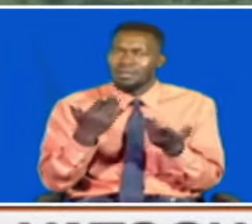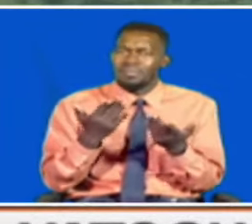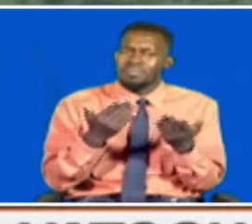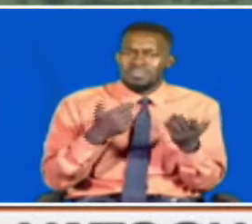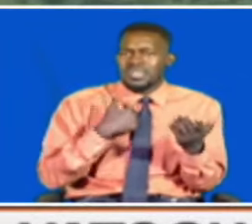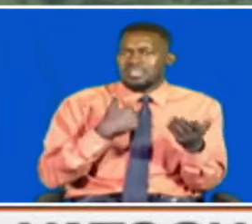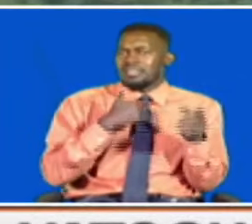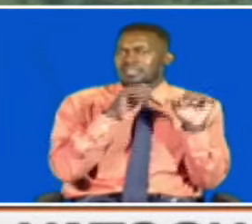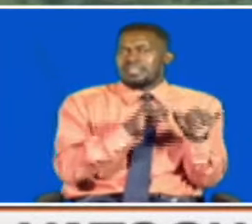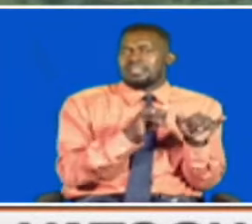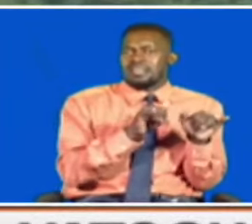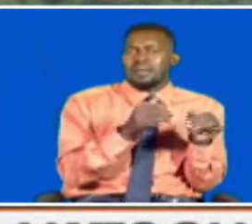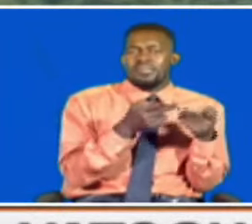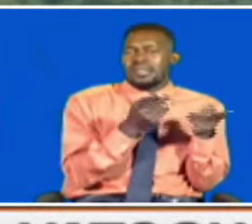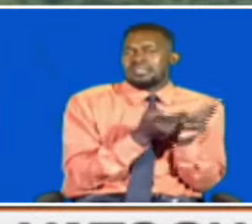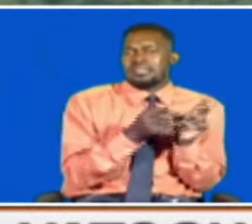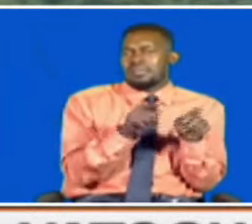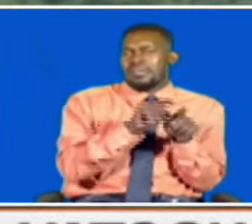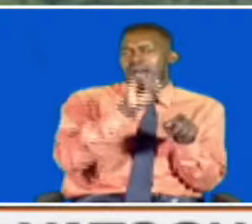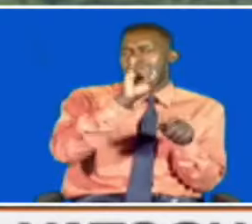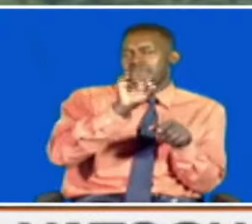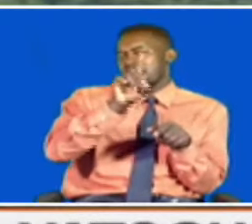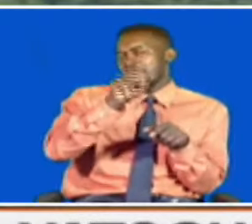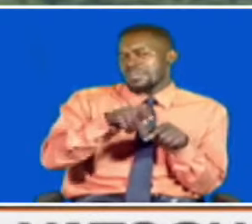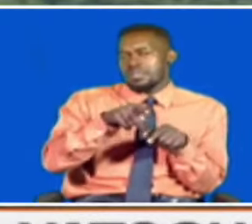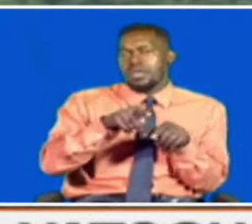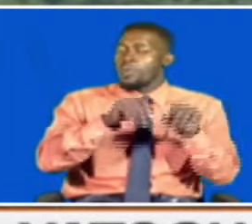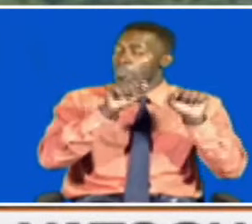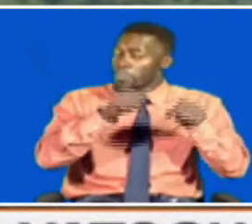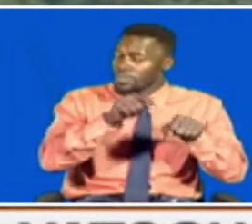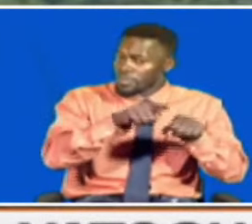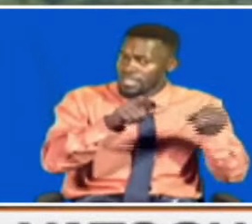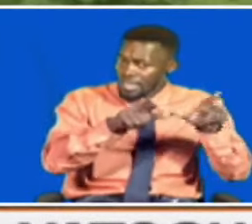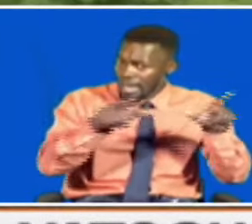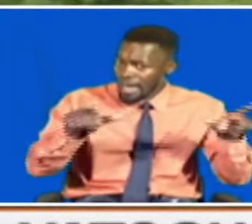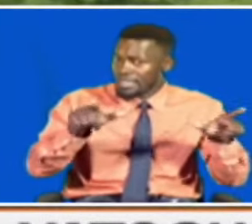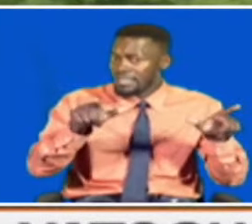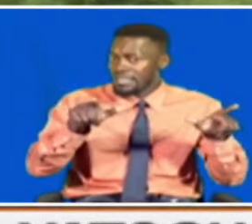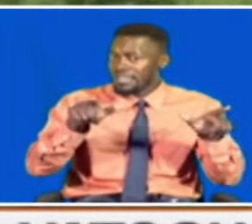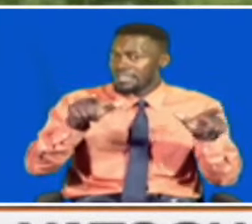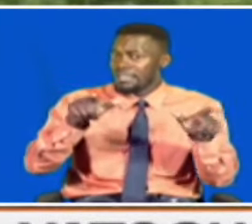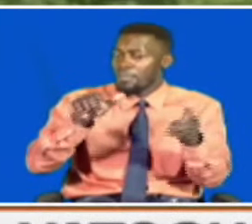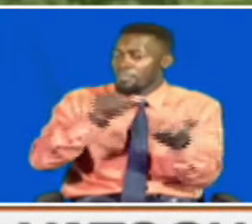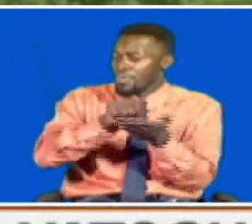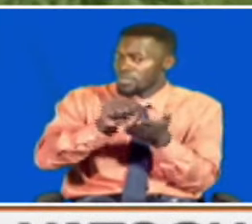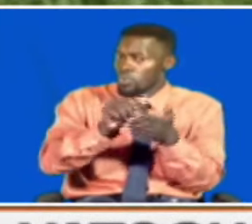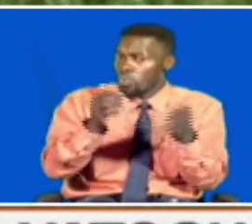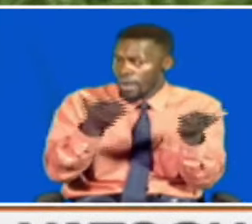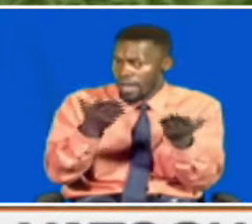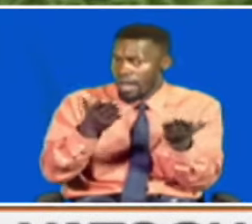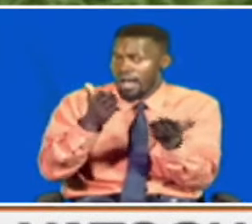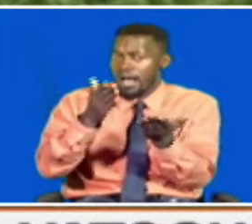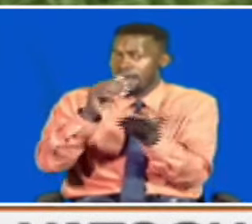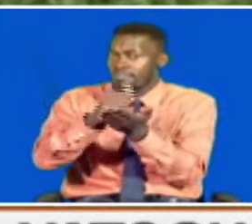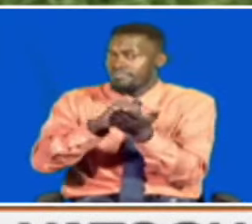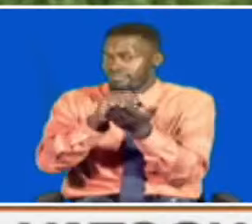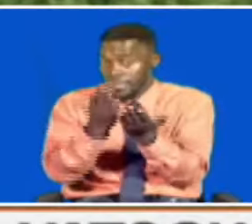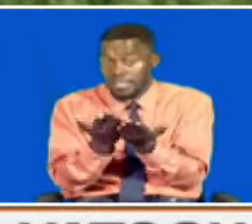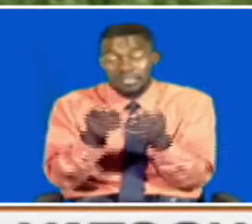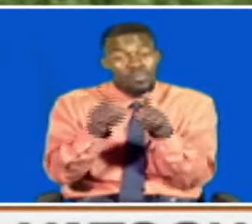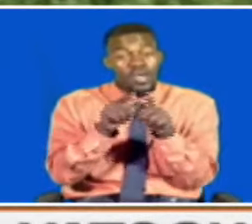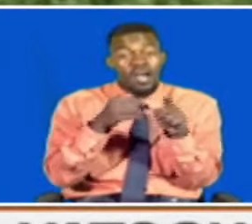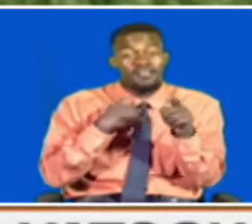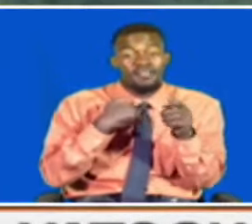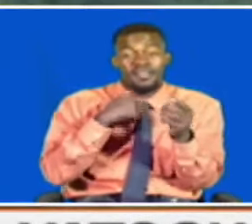bado. Hiyo shamba iweze kuwa degazetted. Na hata tuko na cassette notice ya 1997 ya adjudication